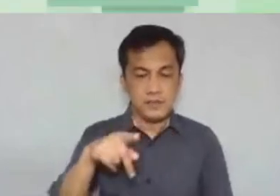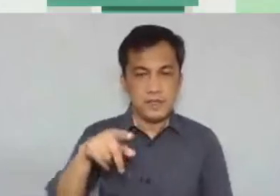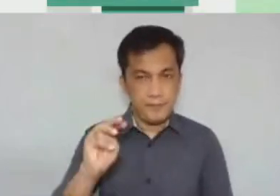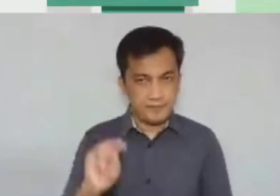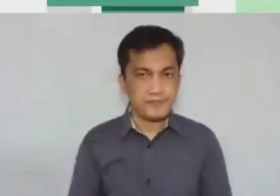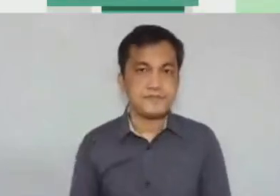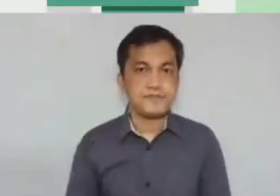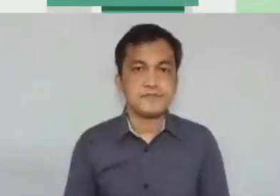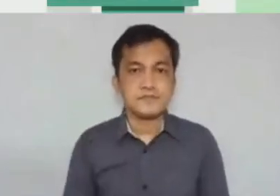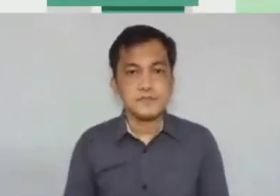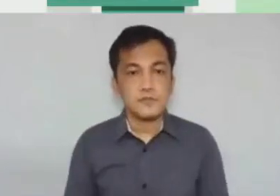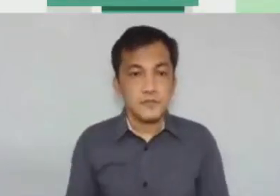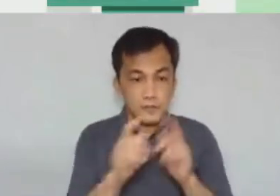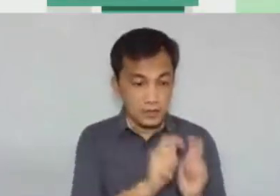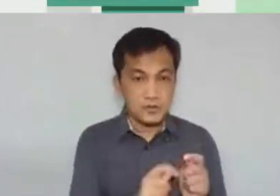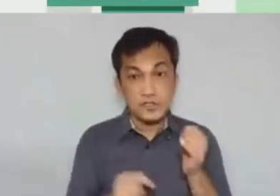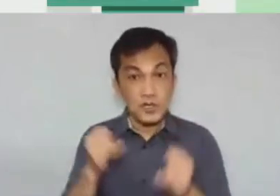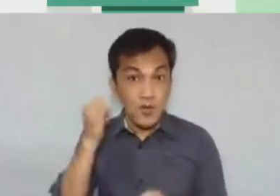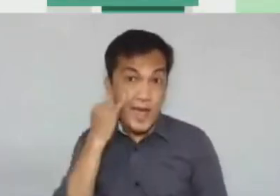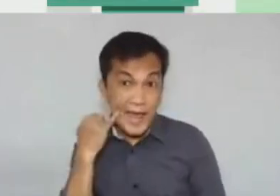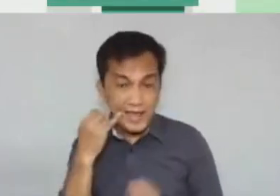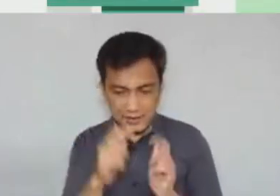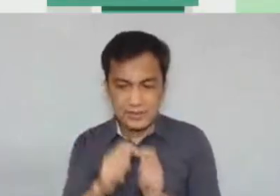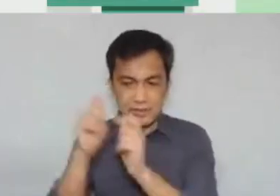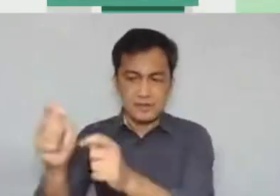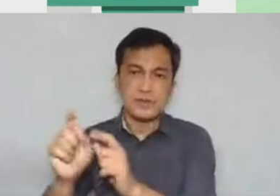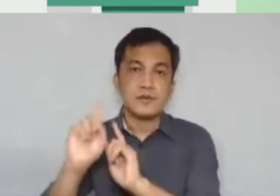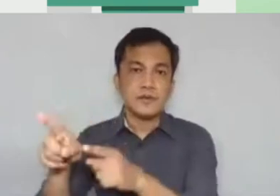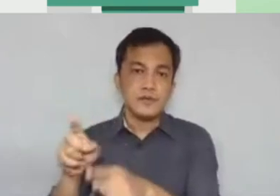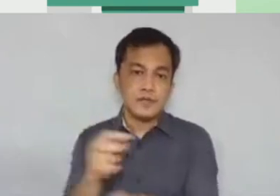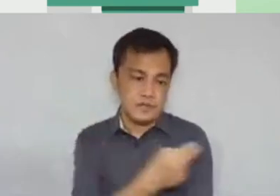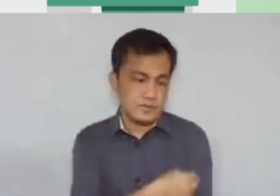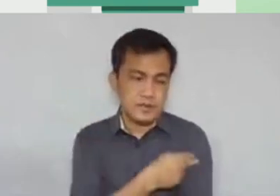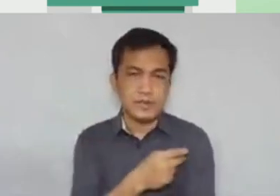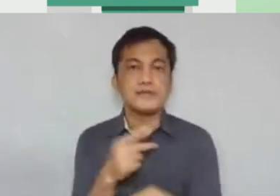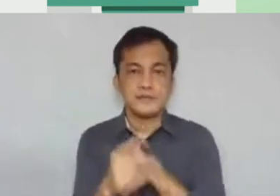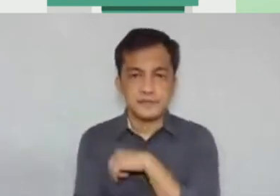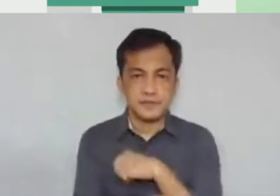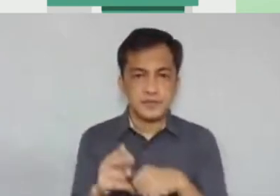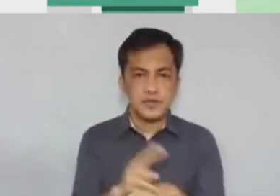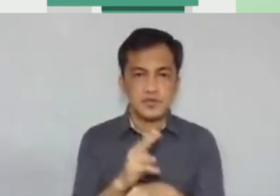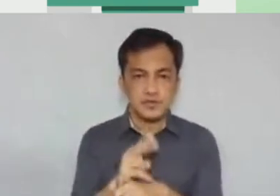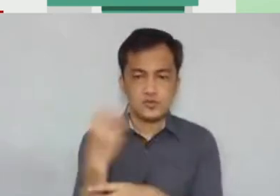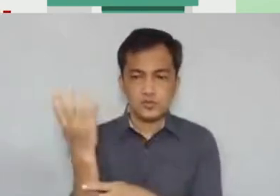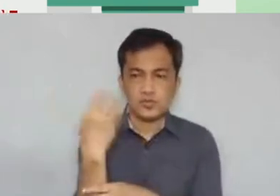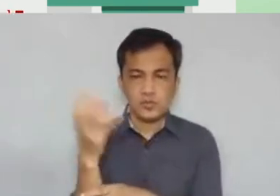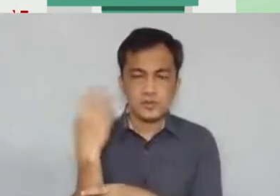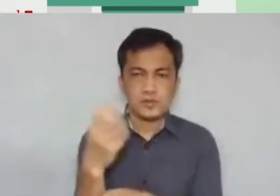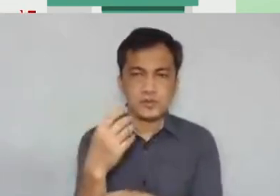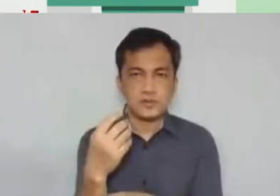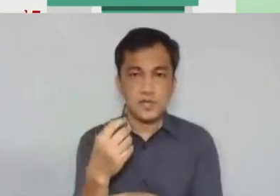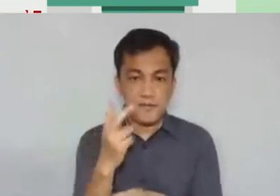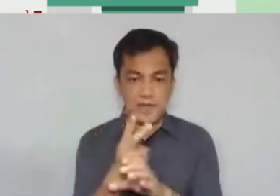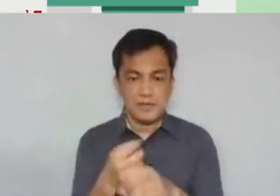Inilipat si Juana ng pasilidad papuntang ospital ng probinsya gamit ang ambulansyang panlupa ng RHU.